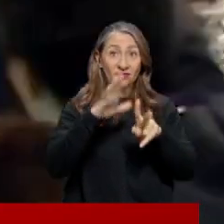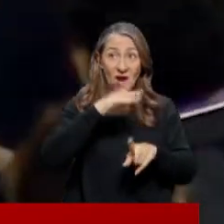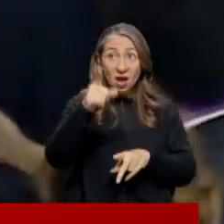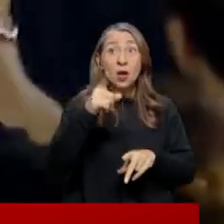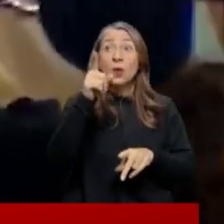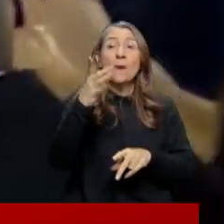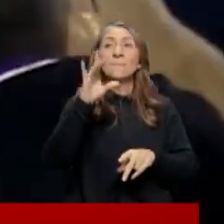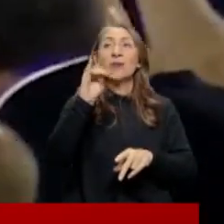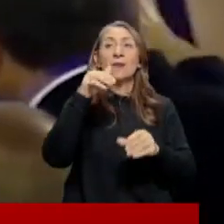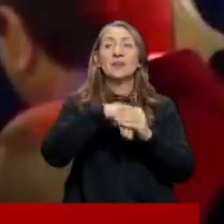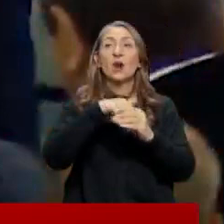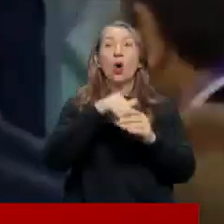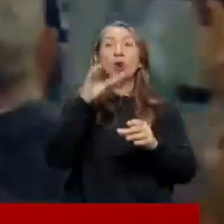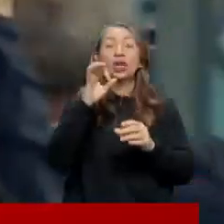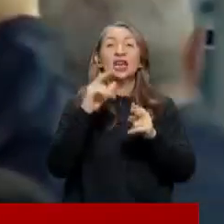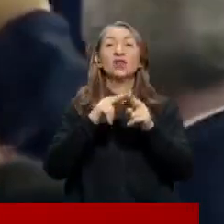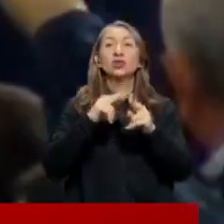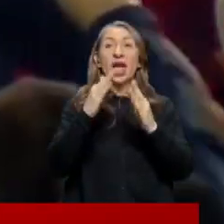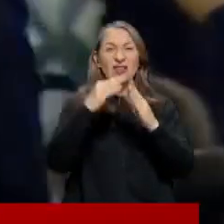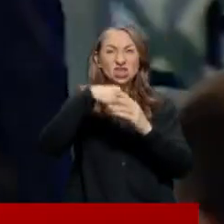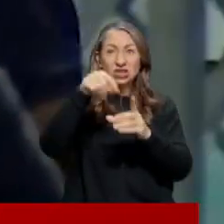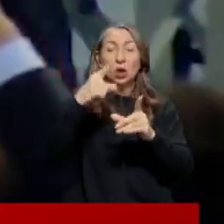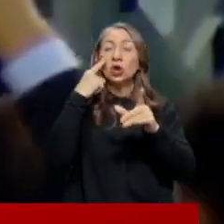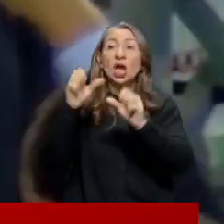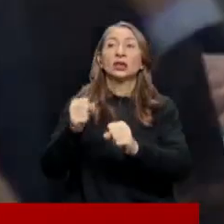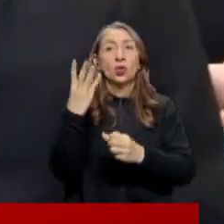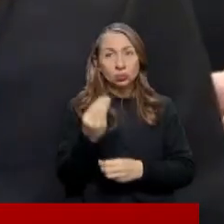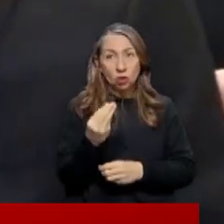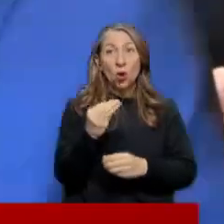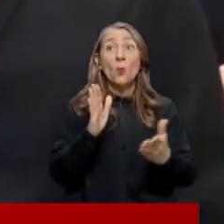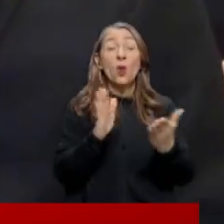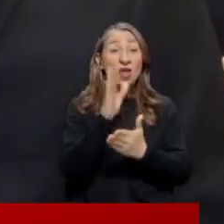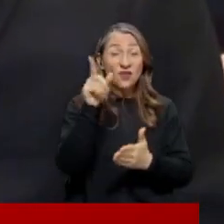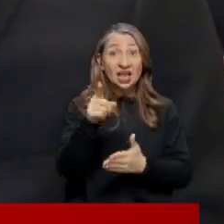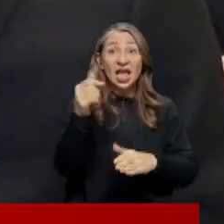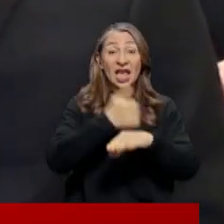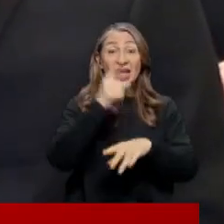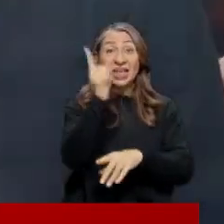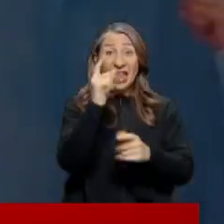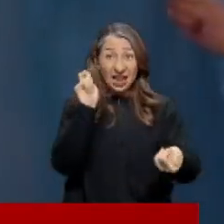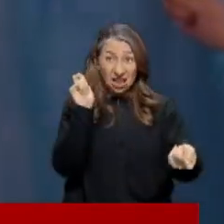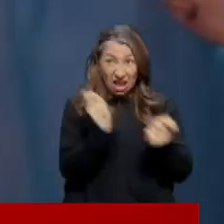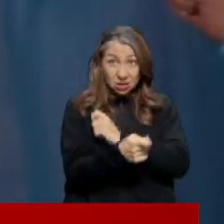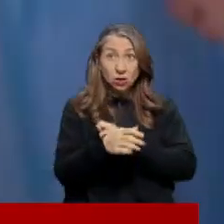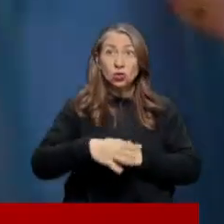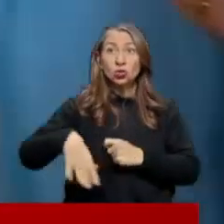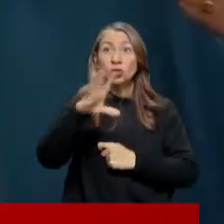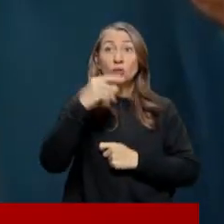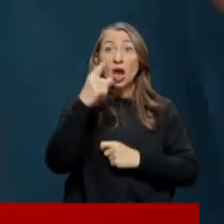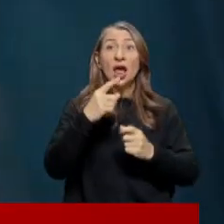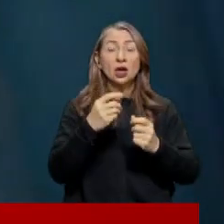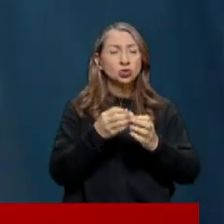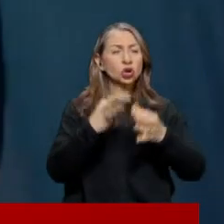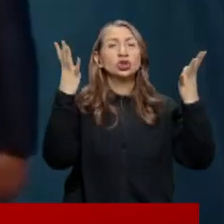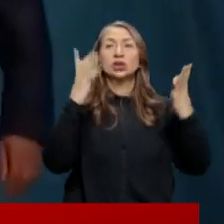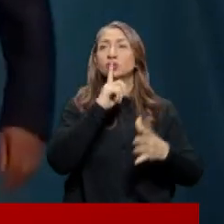Tolgahan D. MHP milletvekili olacağı kılavuzun da bulunduğu evde gözaltına alınmıştı. Muhalefet iktidar değişikliğinde tüm yönleriyle